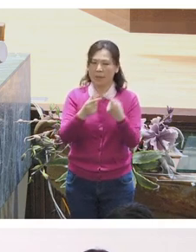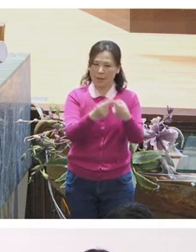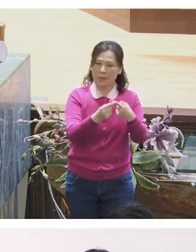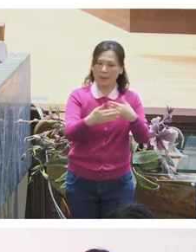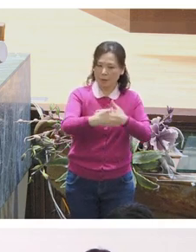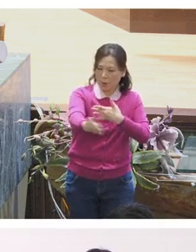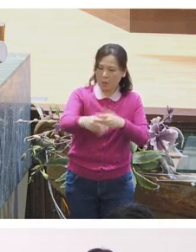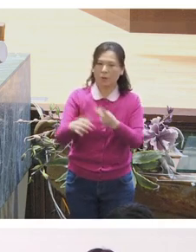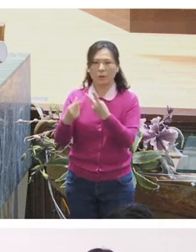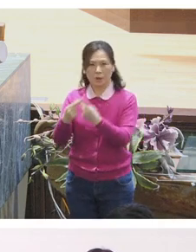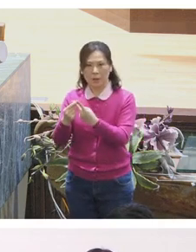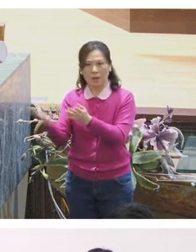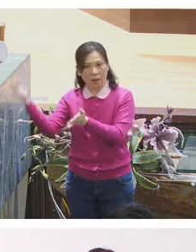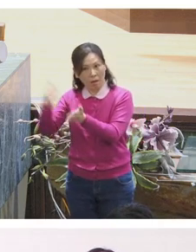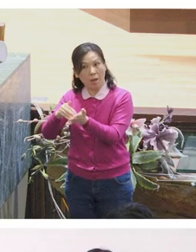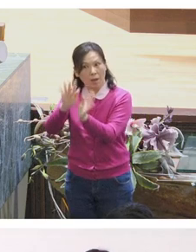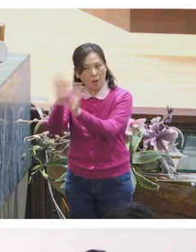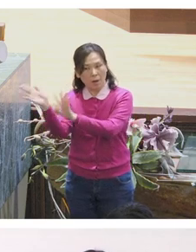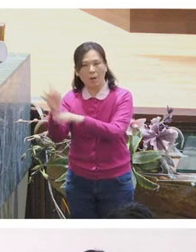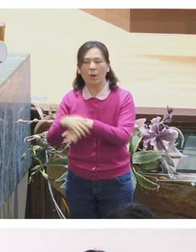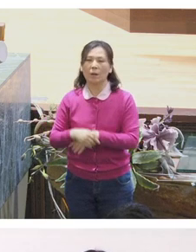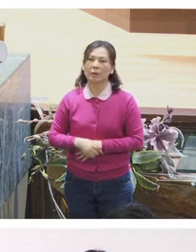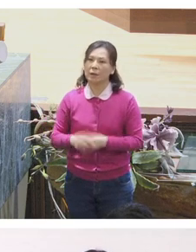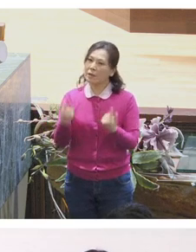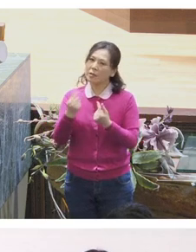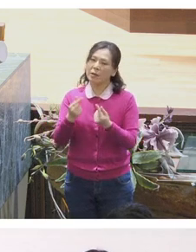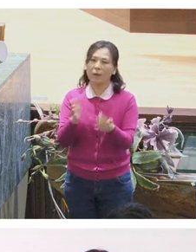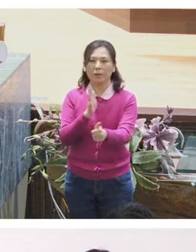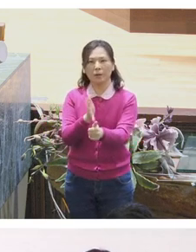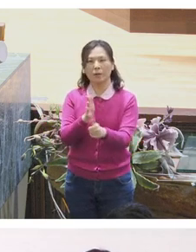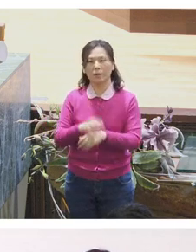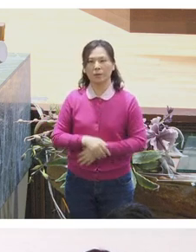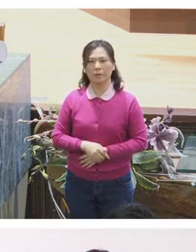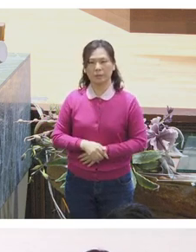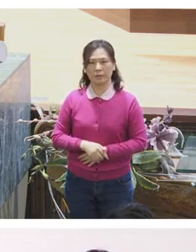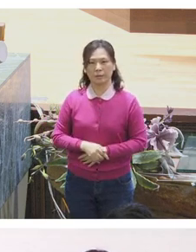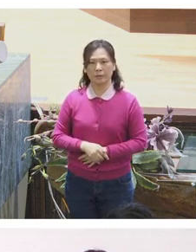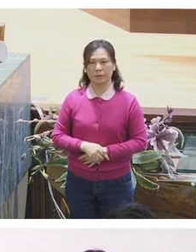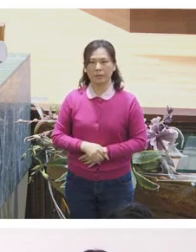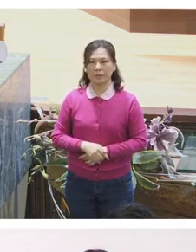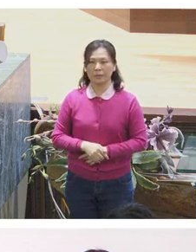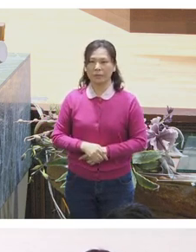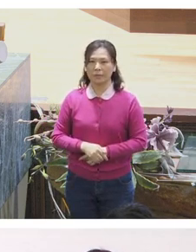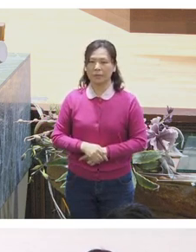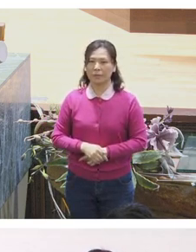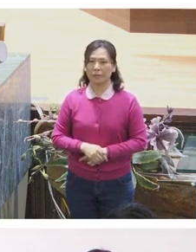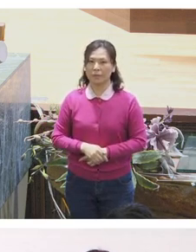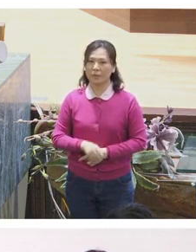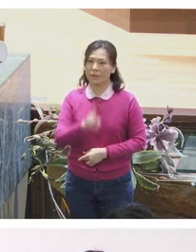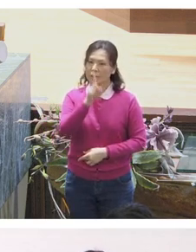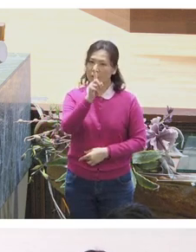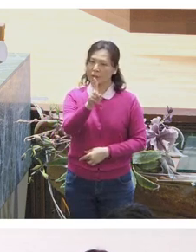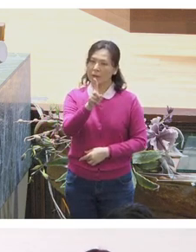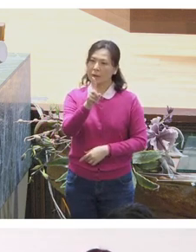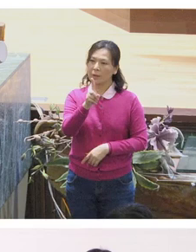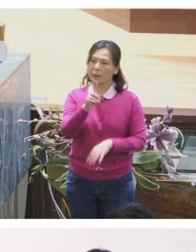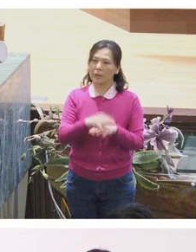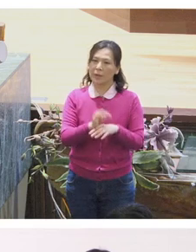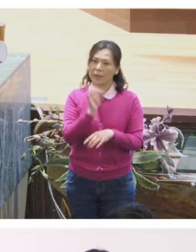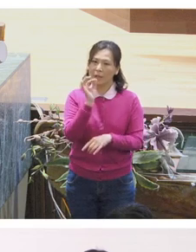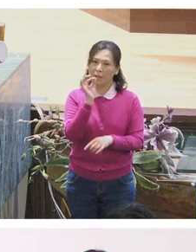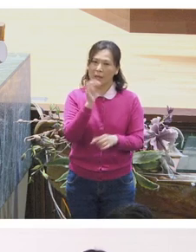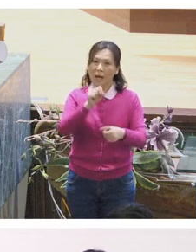果，这是就是你就好像去问说，哎，一个预程的或者一个加速器或